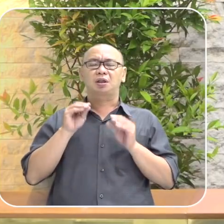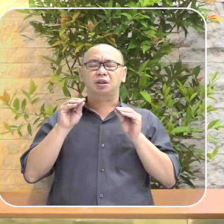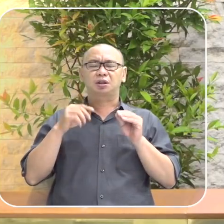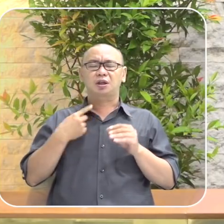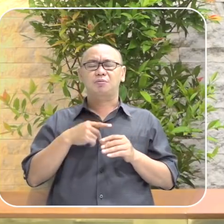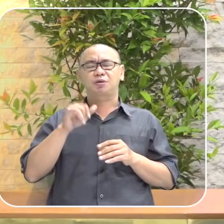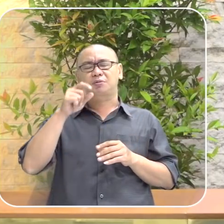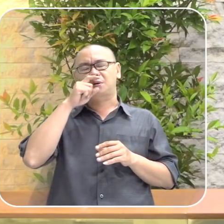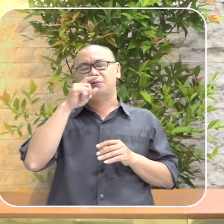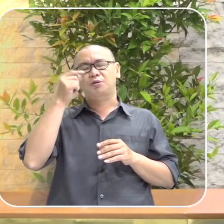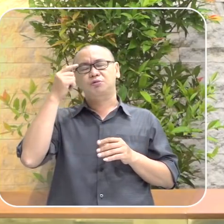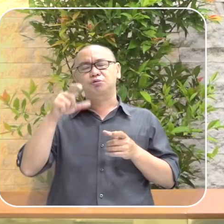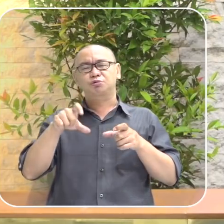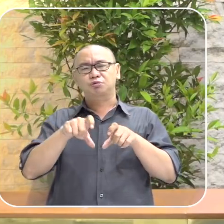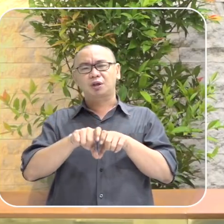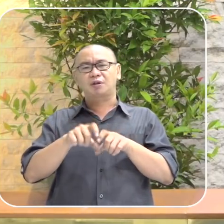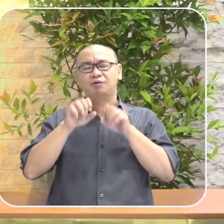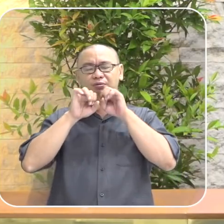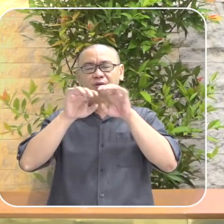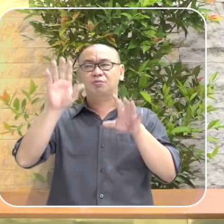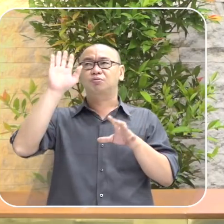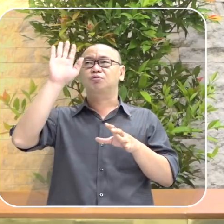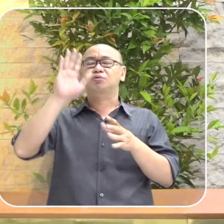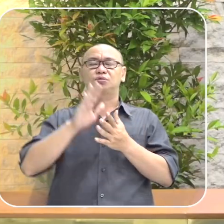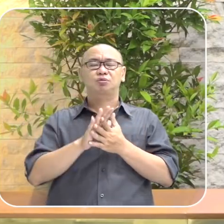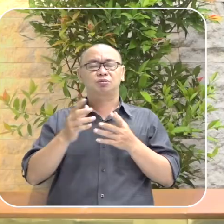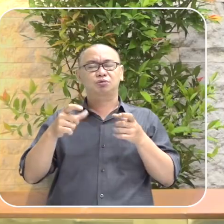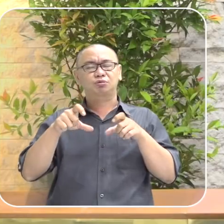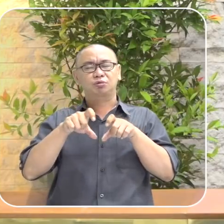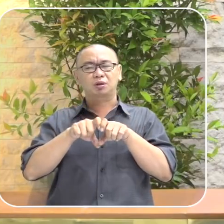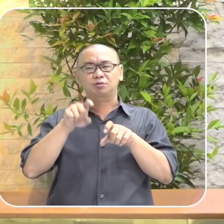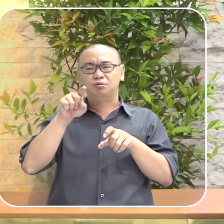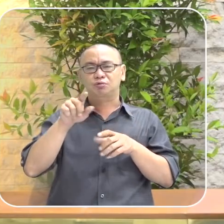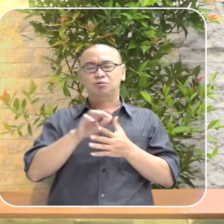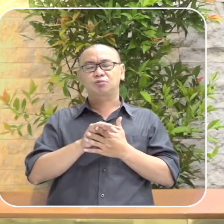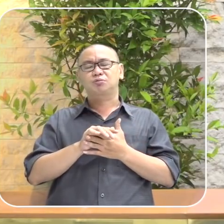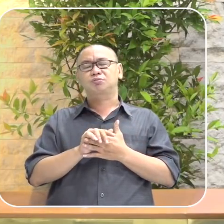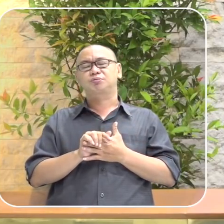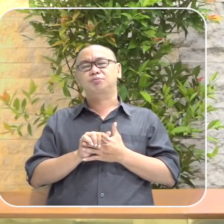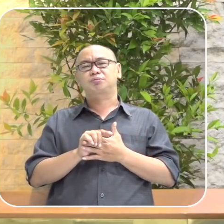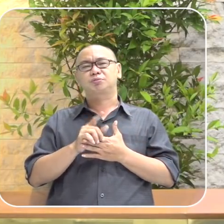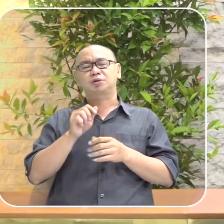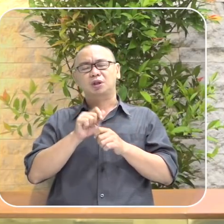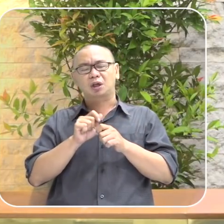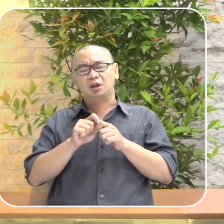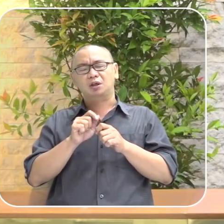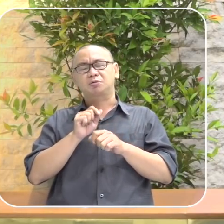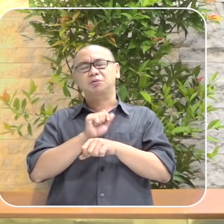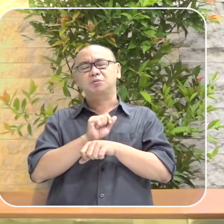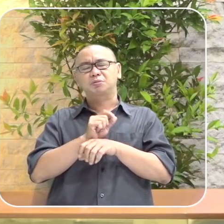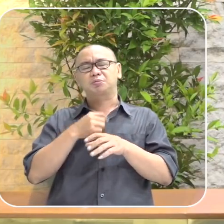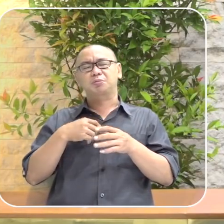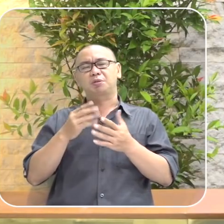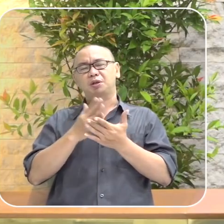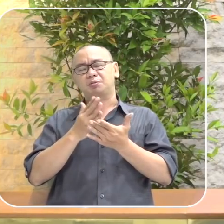firman-Mu, seturut petunjuk dan kehendak-Mu. Tolonglah kami mengerjakan bagian-bagian firman Tuhan itu dengan segenap hati,